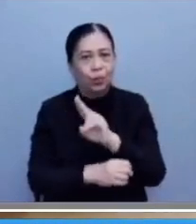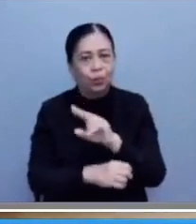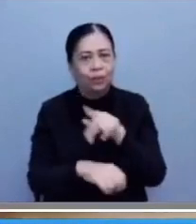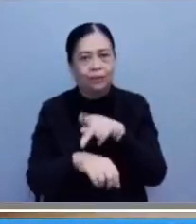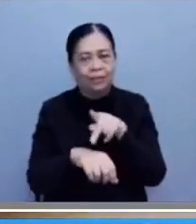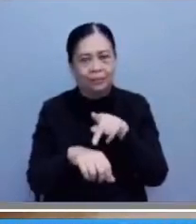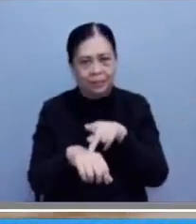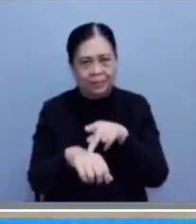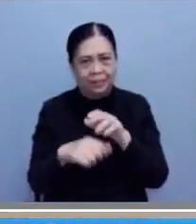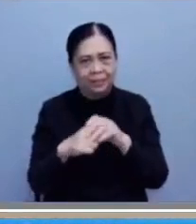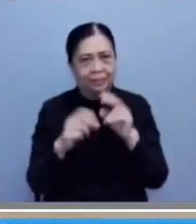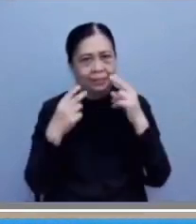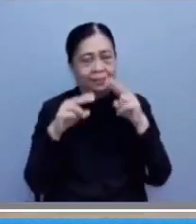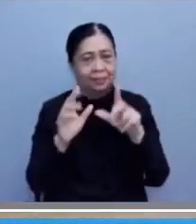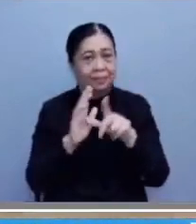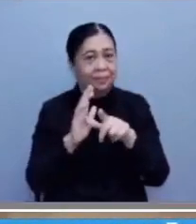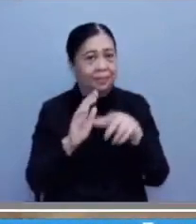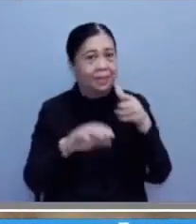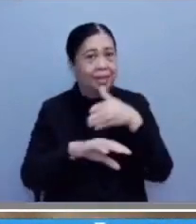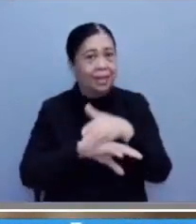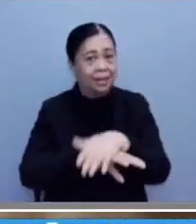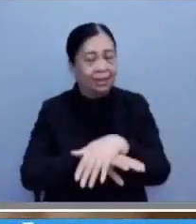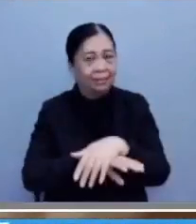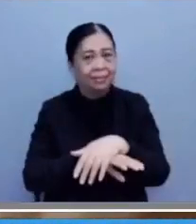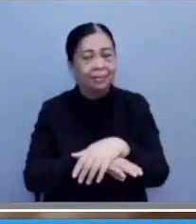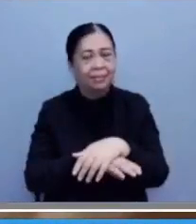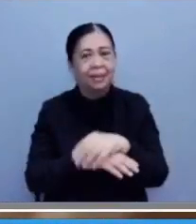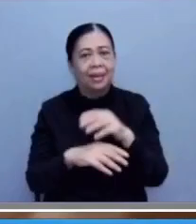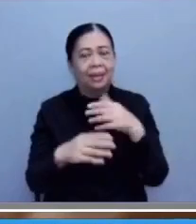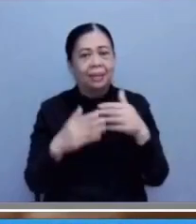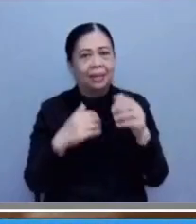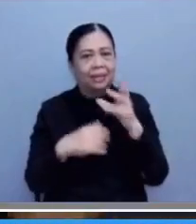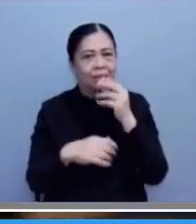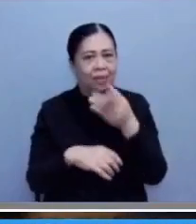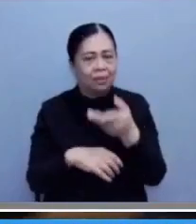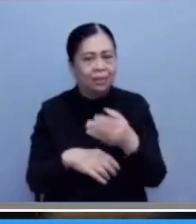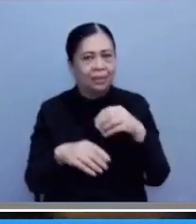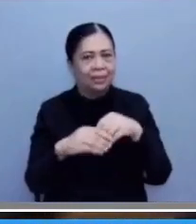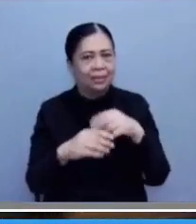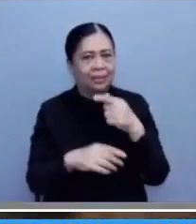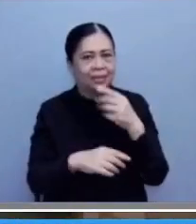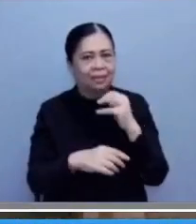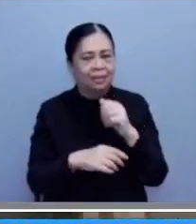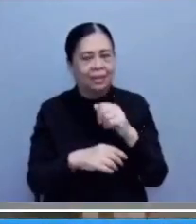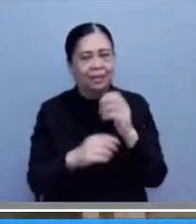Mapapanood na yan mamaya pagkatapos ng maging sino ka man sa GMA Telebabad.